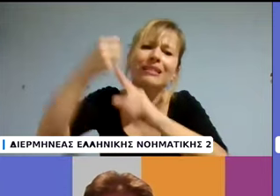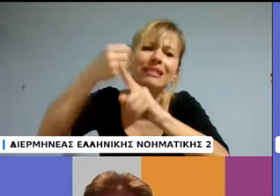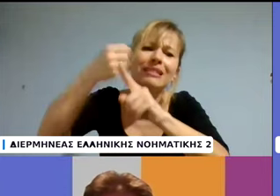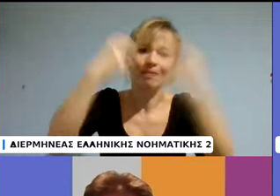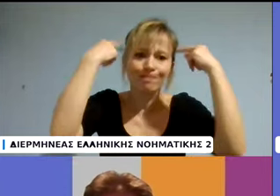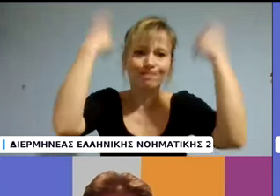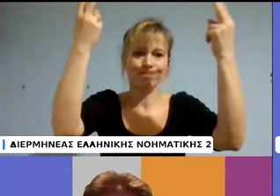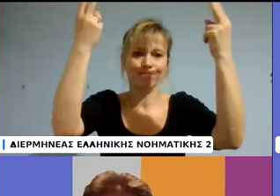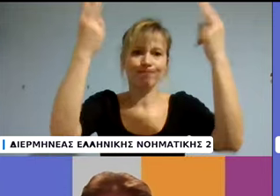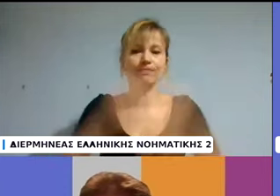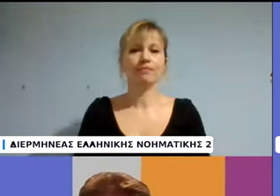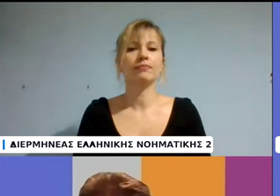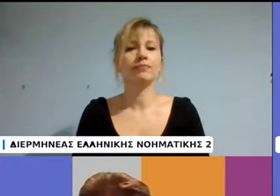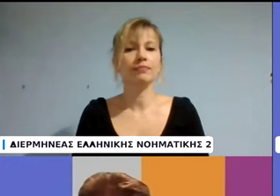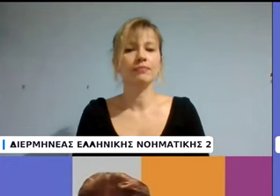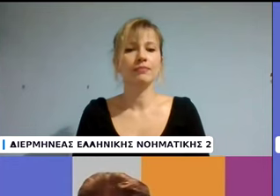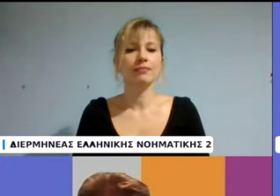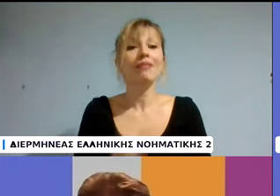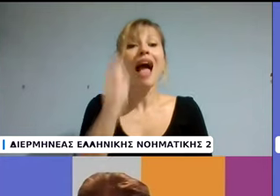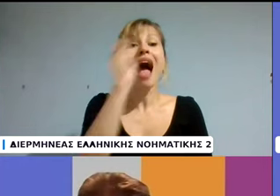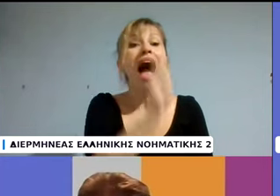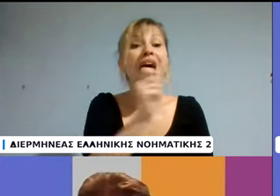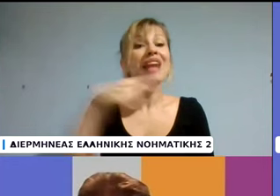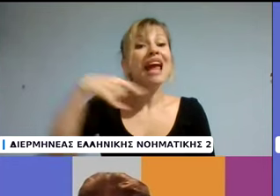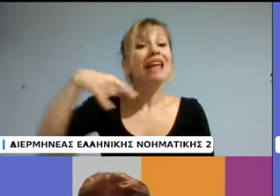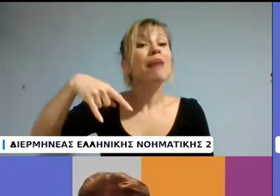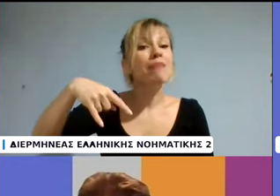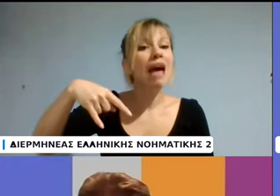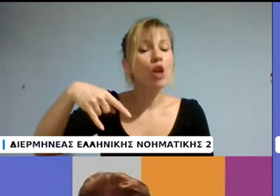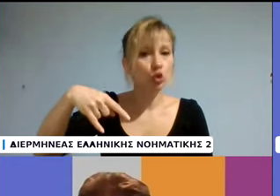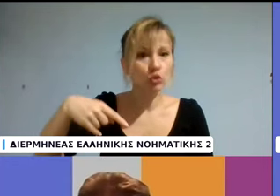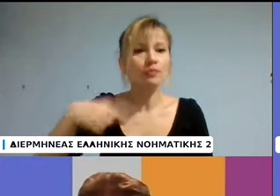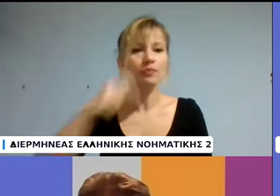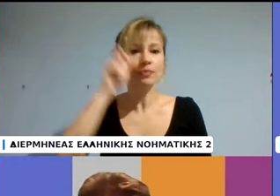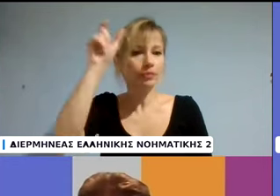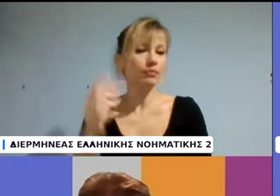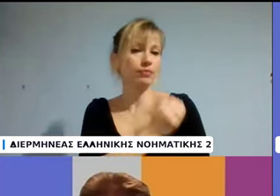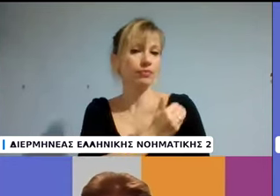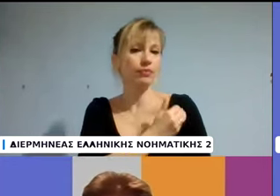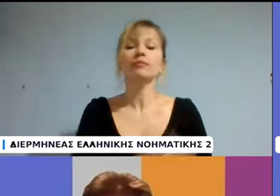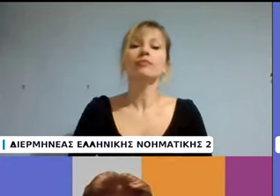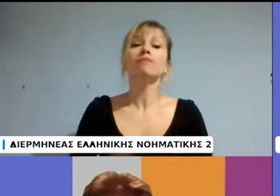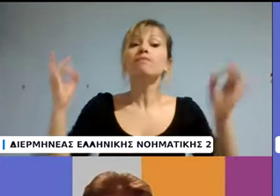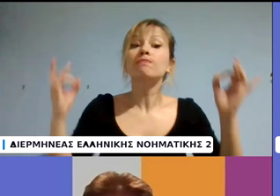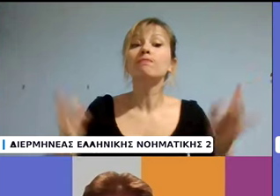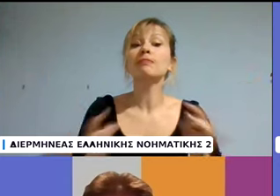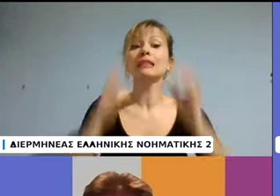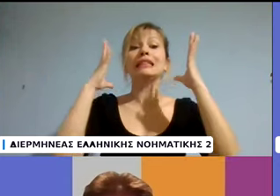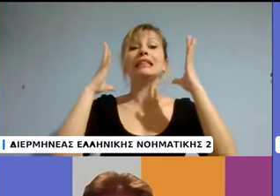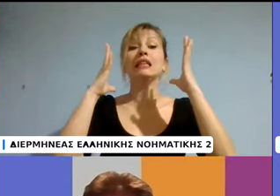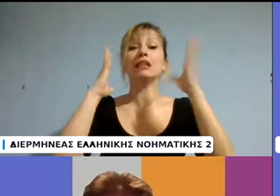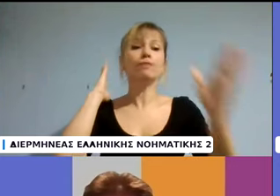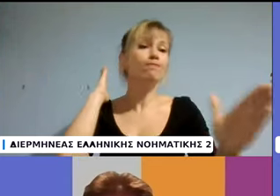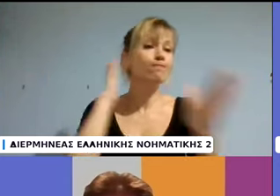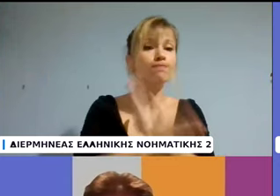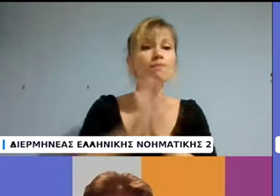Ωραία. Ο κύριος Ανδρέας Κλεμμένος ρωτάει αν κάνει κάποιος μετάφραση επιτόπου χωρίς